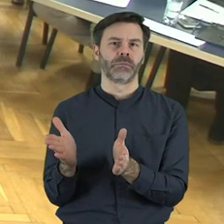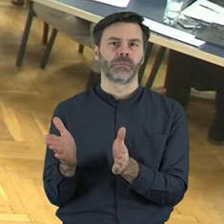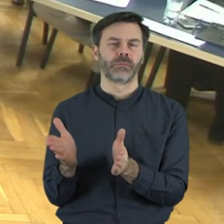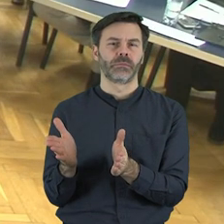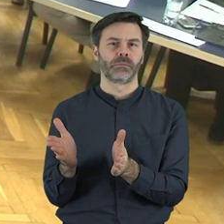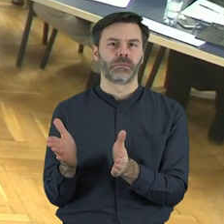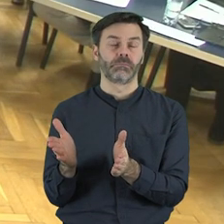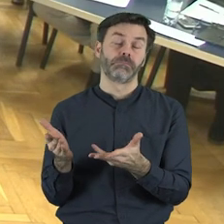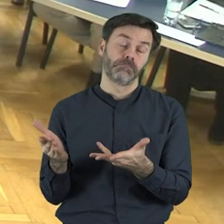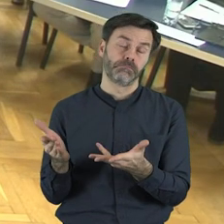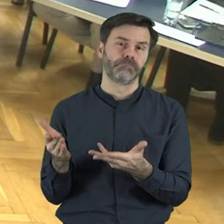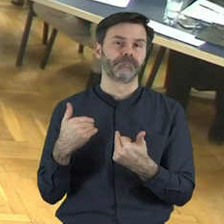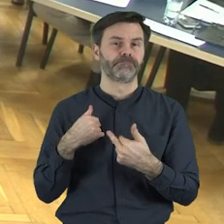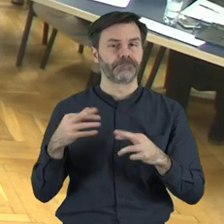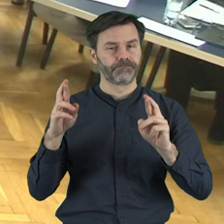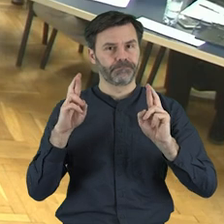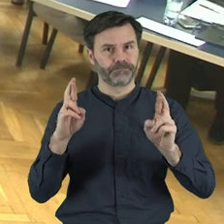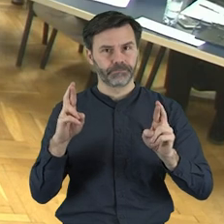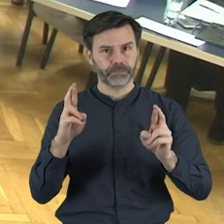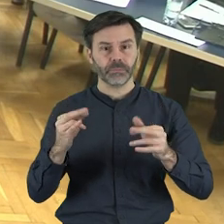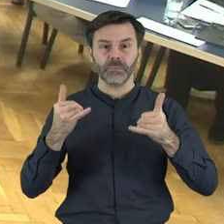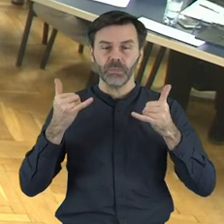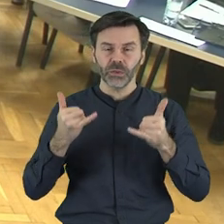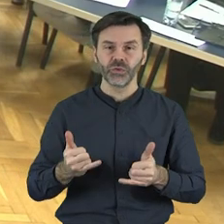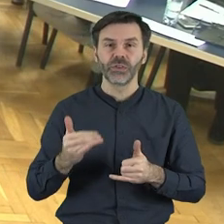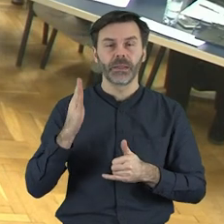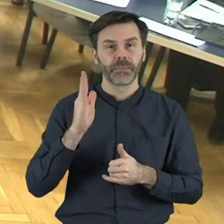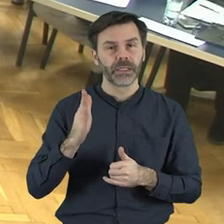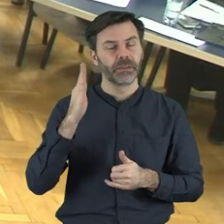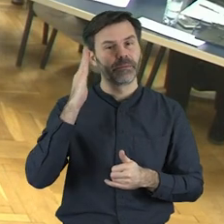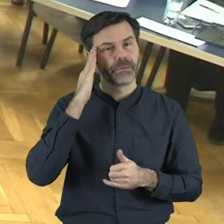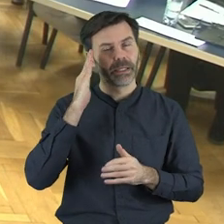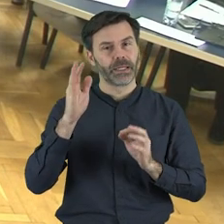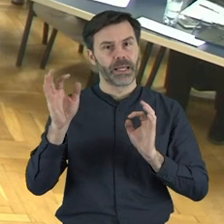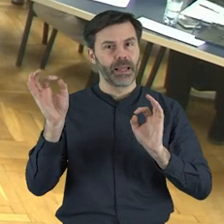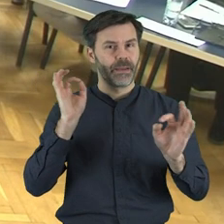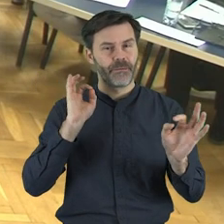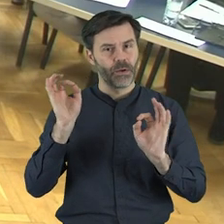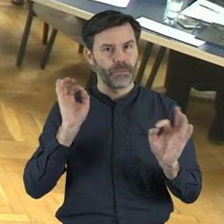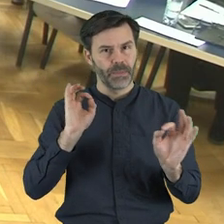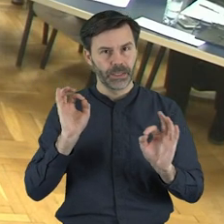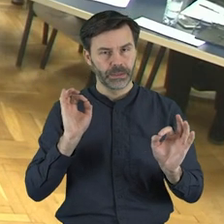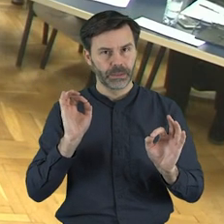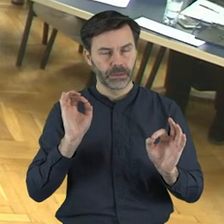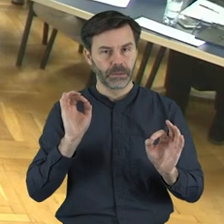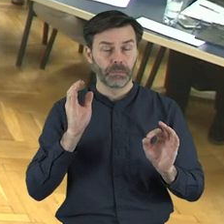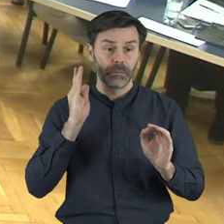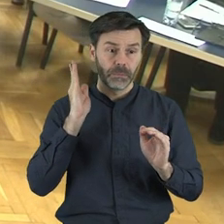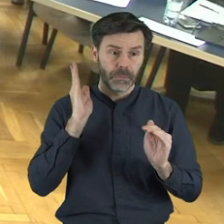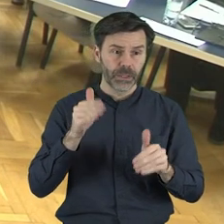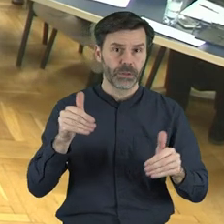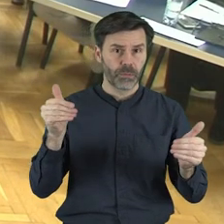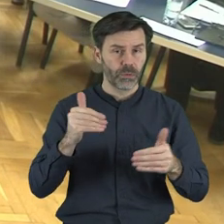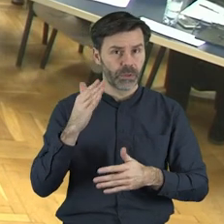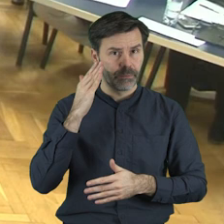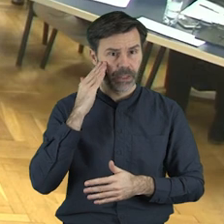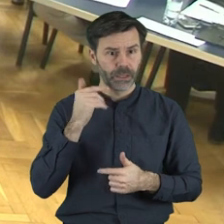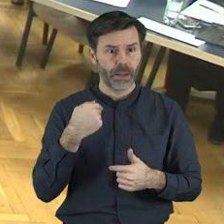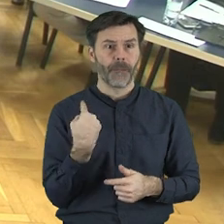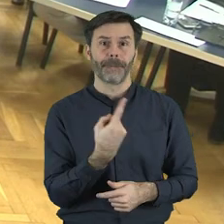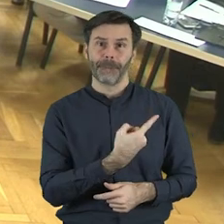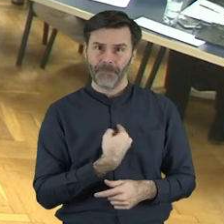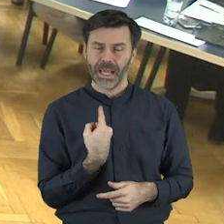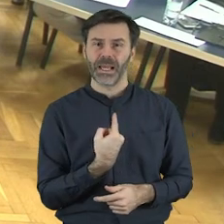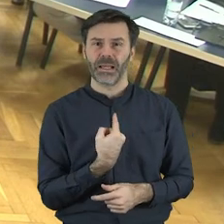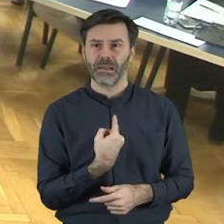poznamy informacje i będziemy mogli zapoznać się, nie tylko my, ale opinia publiczna, z wyjaśnieniami, tak żeby raz na